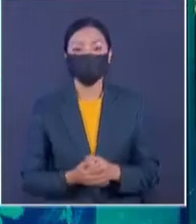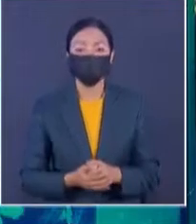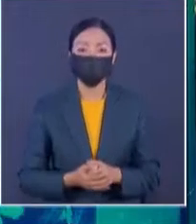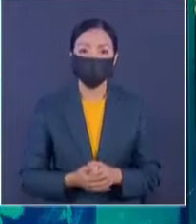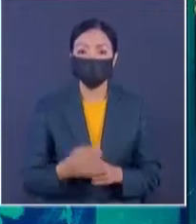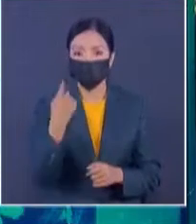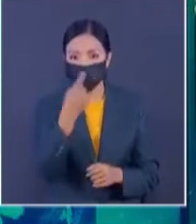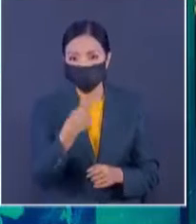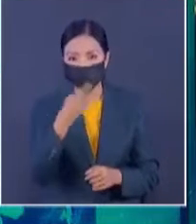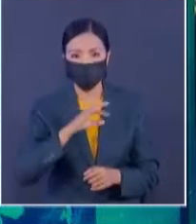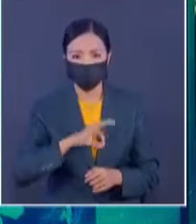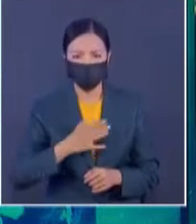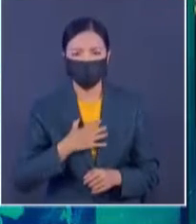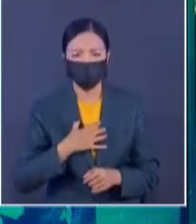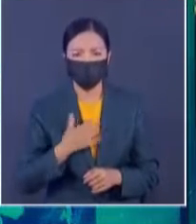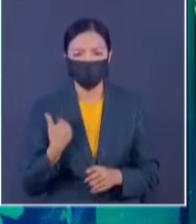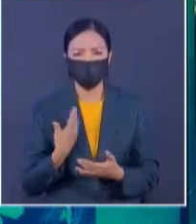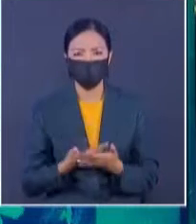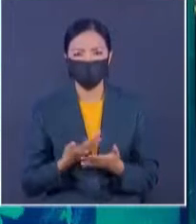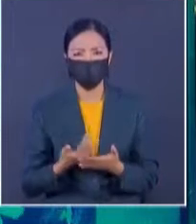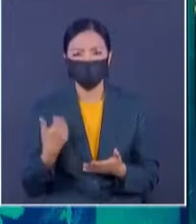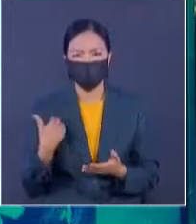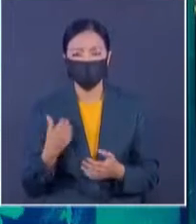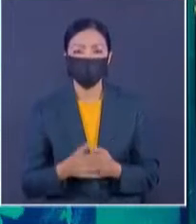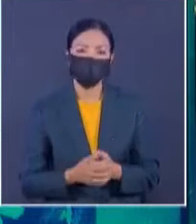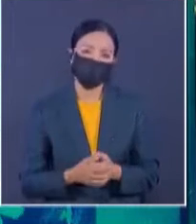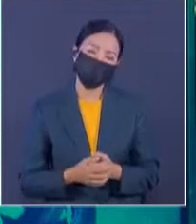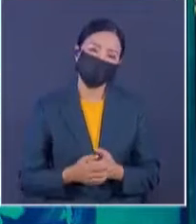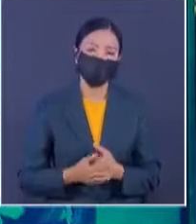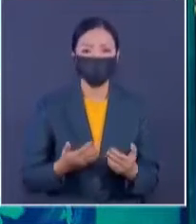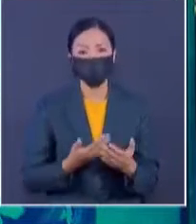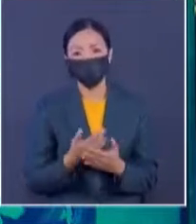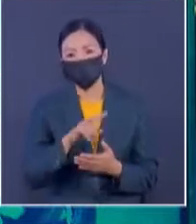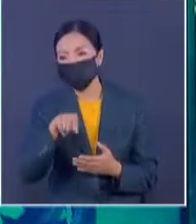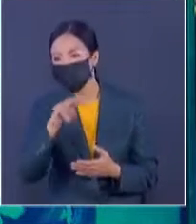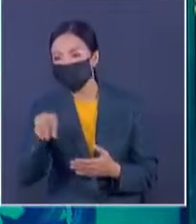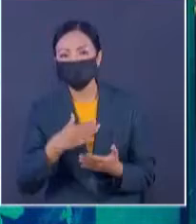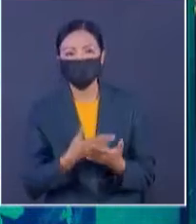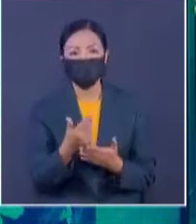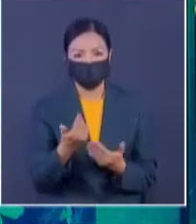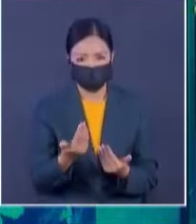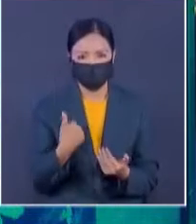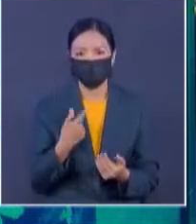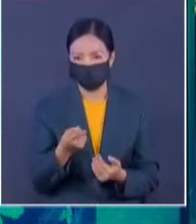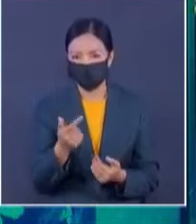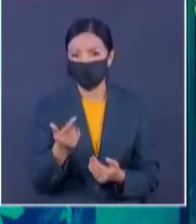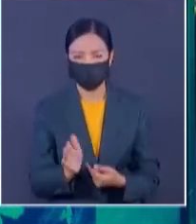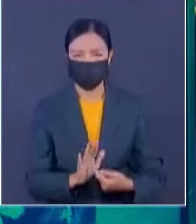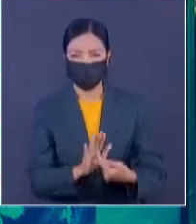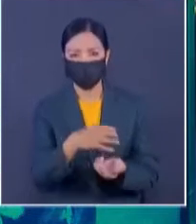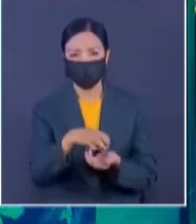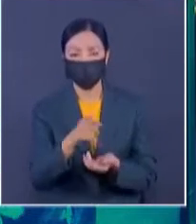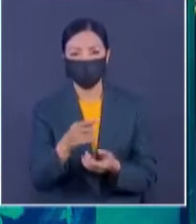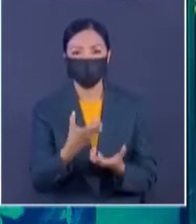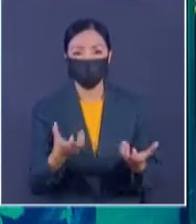แต่สำหรับใครที่รู้สึกว่ายังพอมีสตุ้งสตังค์หน่อยพอจะซื้อหาทรัพย์สินได้เนี่ยวันนี้ผมมีทรัพย์สินดีๆมานำเสน